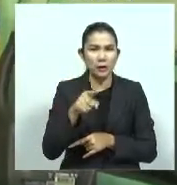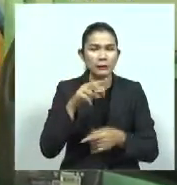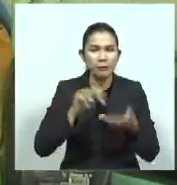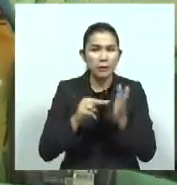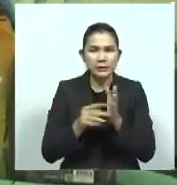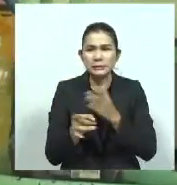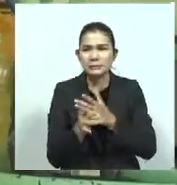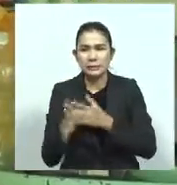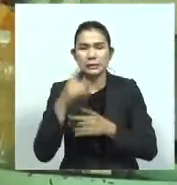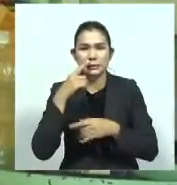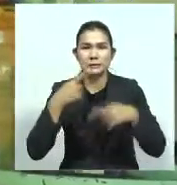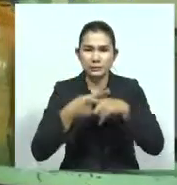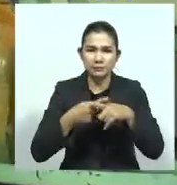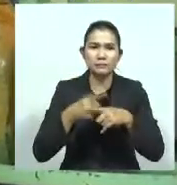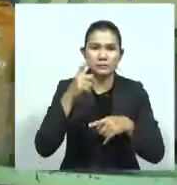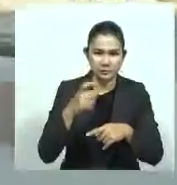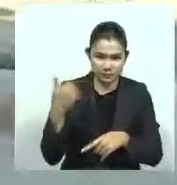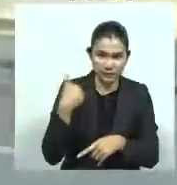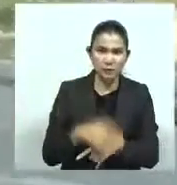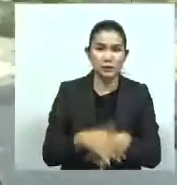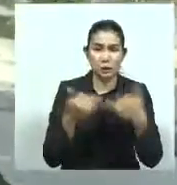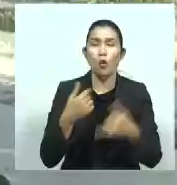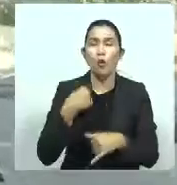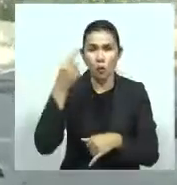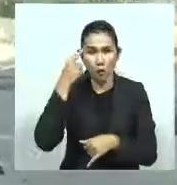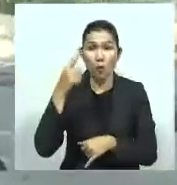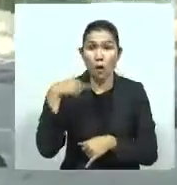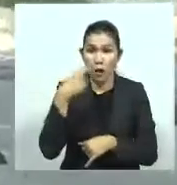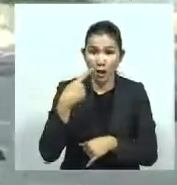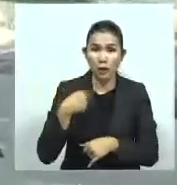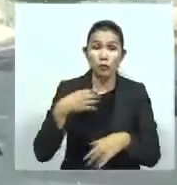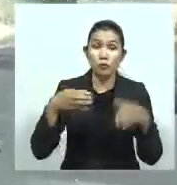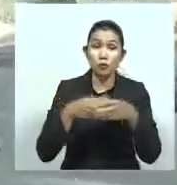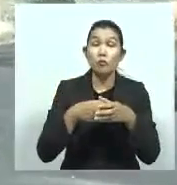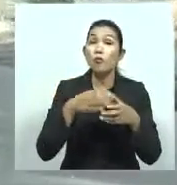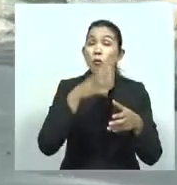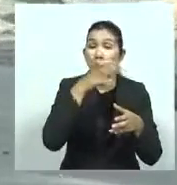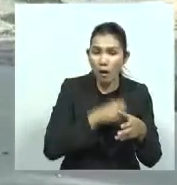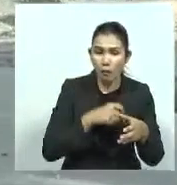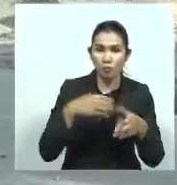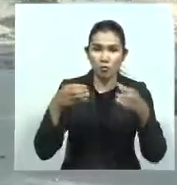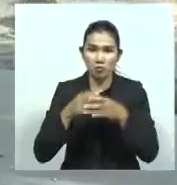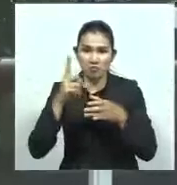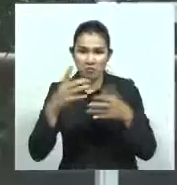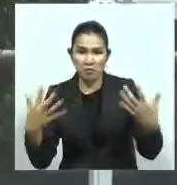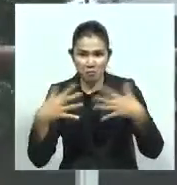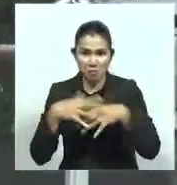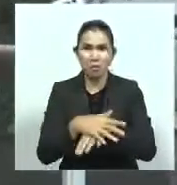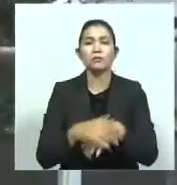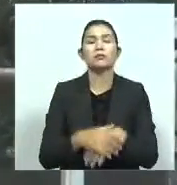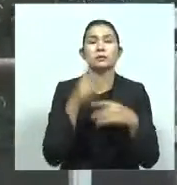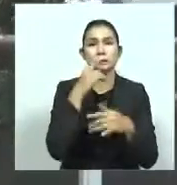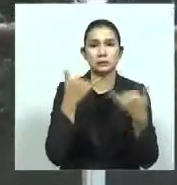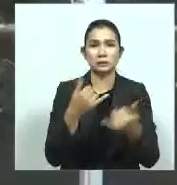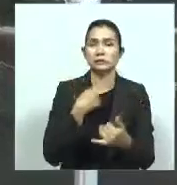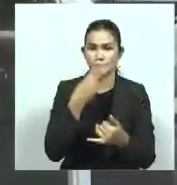ชีวิตโดยขณะนี้ทราบเบาะแสของผู้ก่อเหตุแล้วมีทั้งกลุ่มคนร้ายเดิมและกลุ่มใหม่ค่ะไปฟังเสียงผู้บัญชา